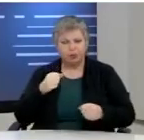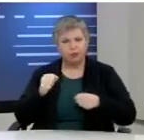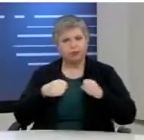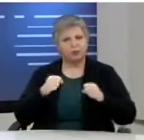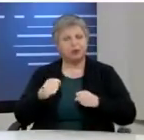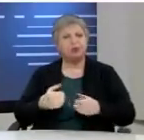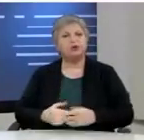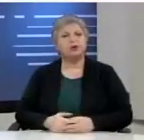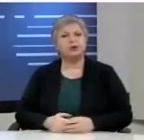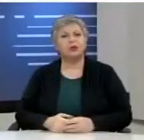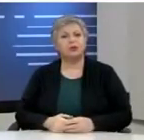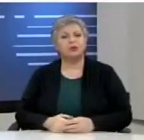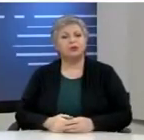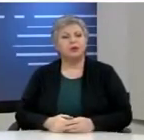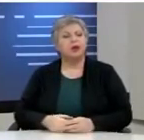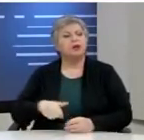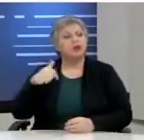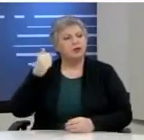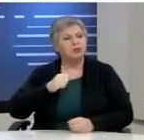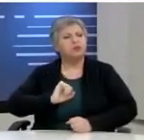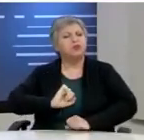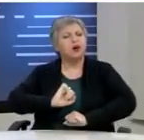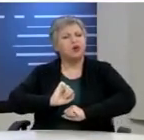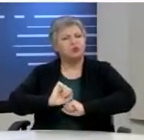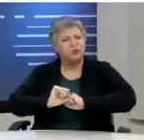Και πόσο κεφάλαιο και προσπαθειών